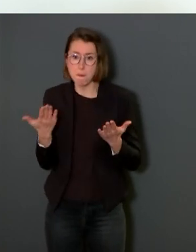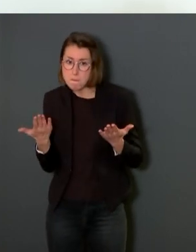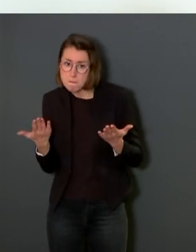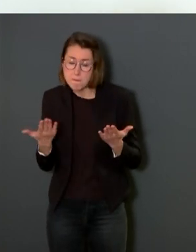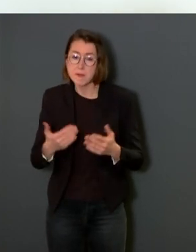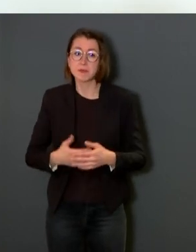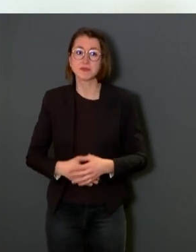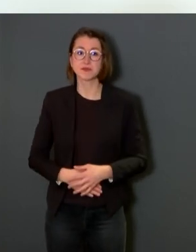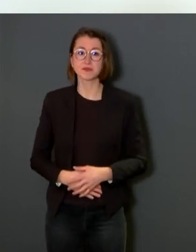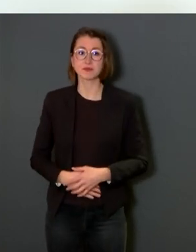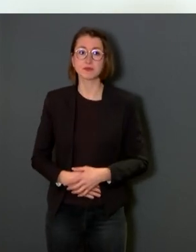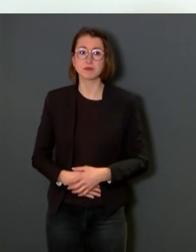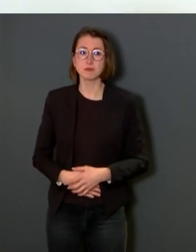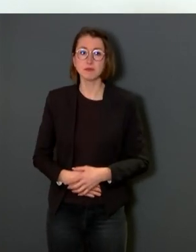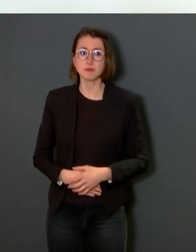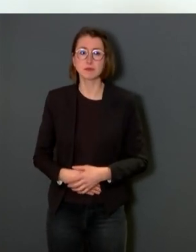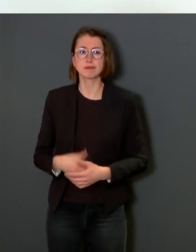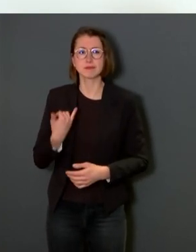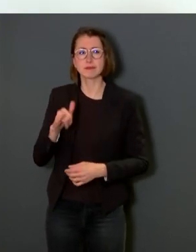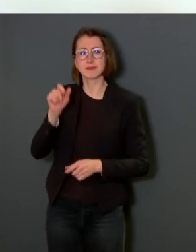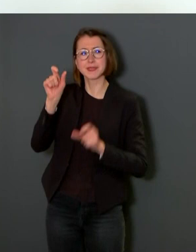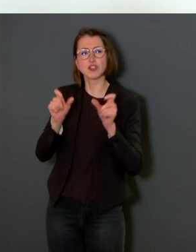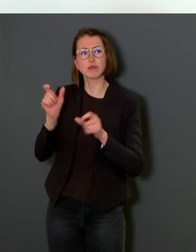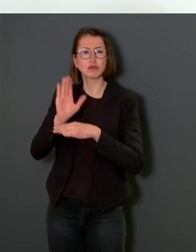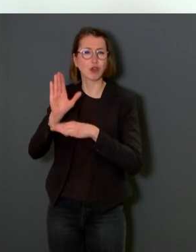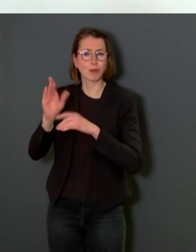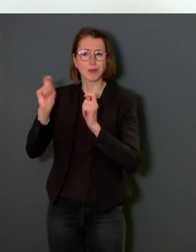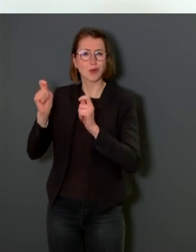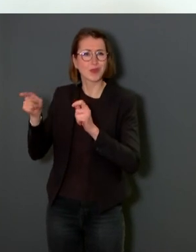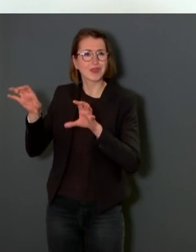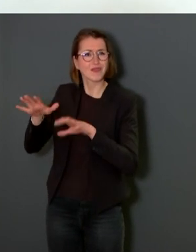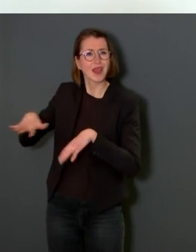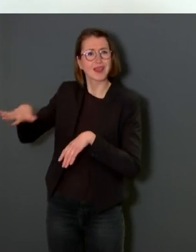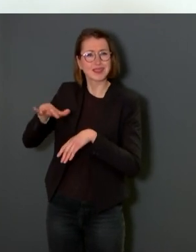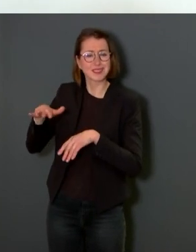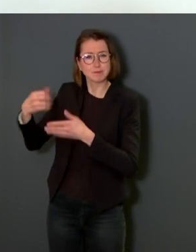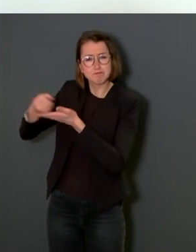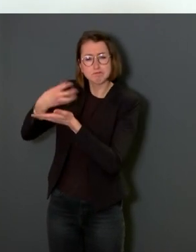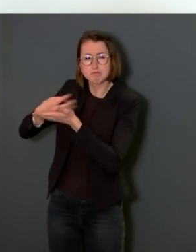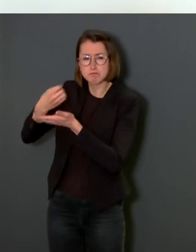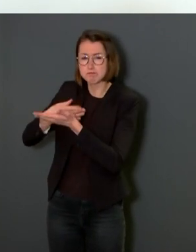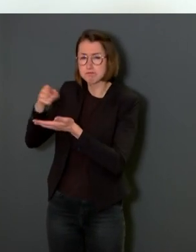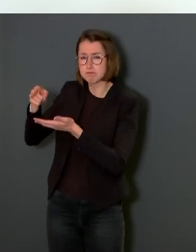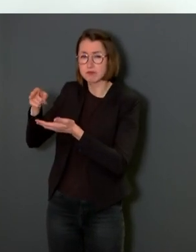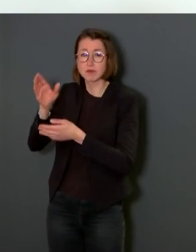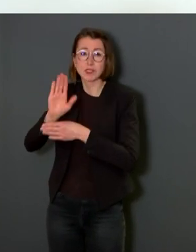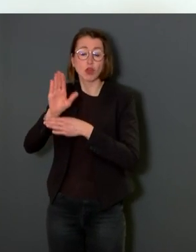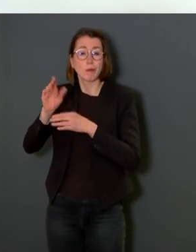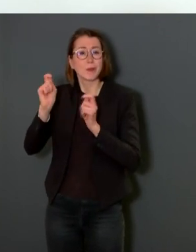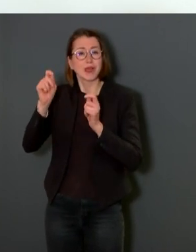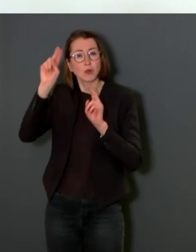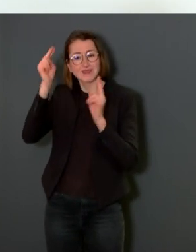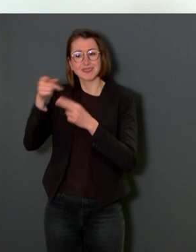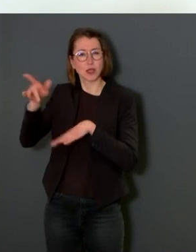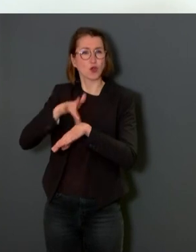certains membres des hôpitaux, dans certains hôpitaux, comme l'hôpital universitaire de Gand, on le